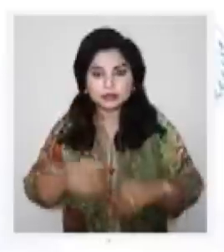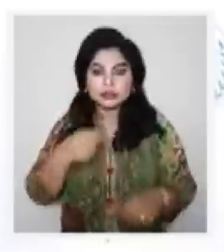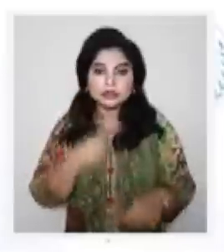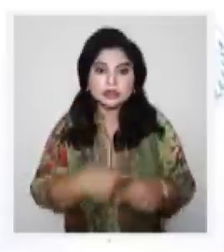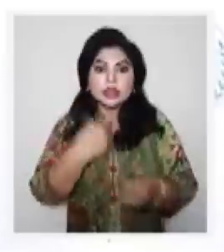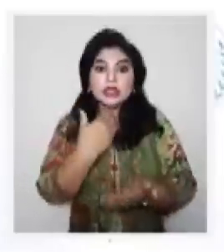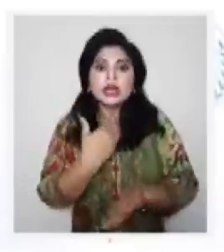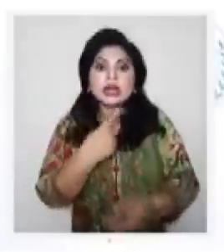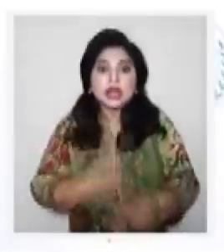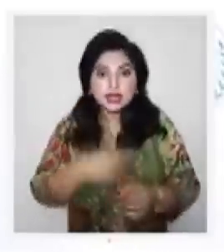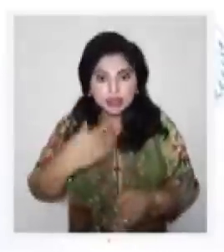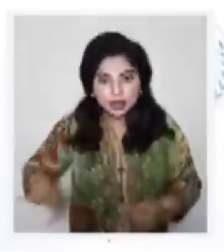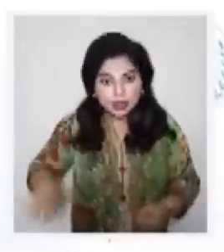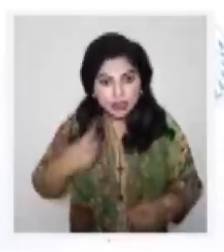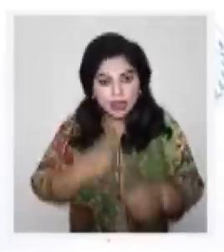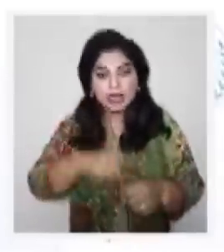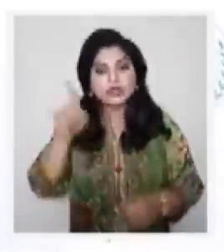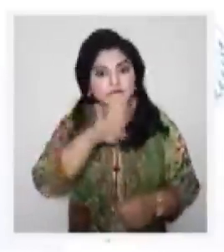81 থেকে 90 বছরের মধ্যে 1 জন।